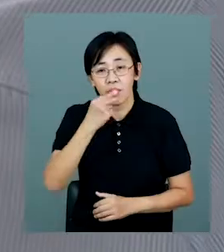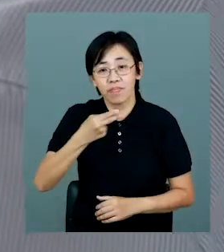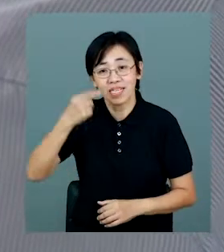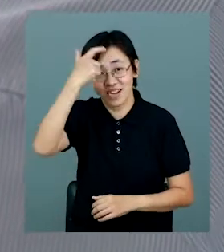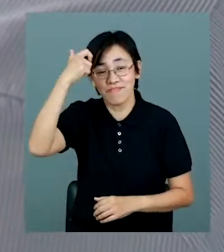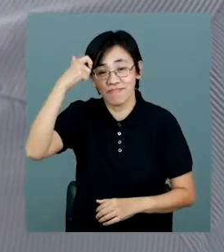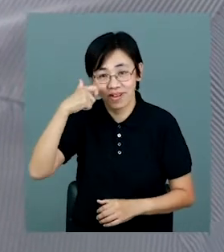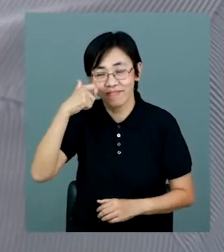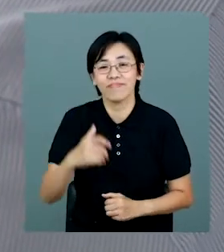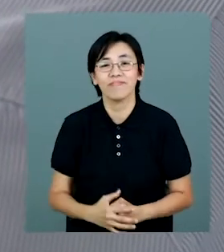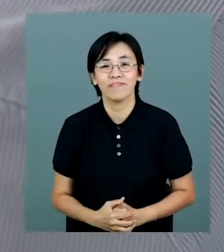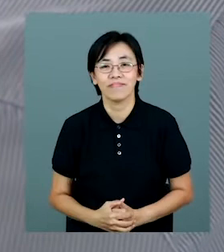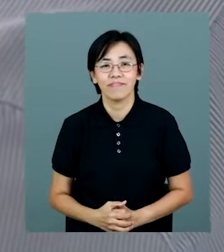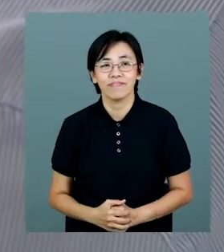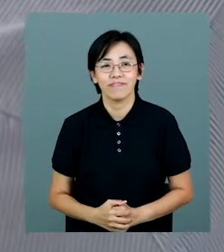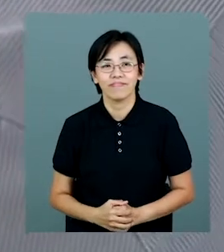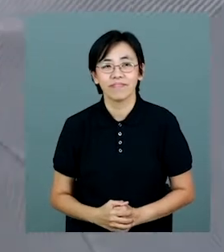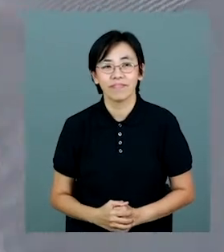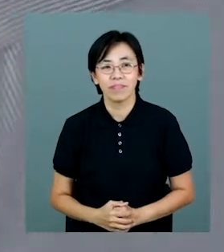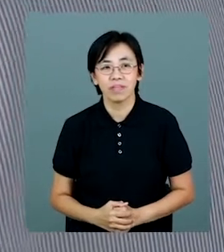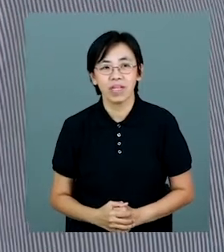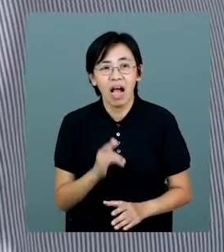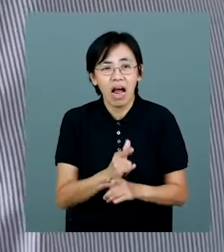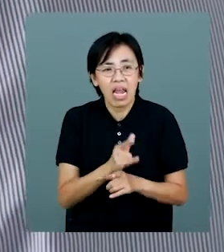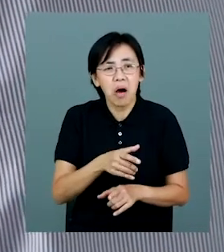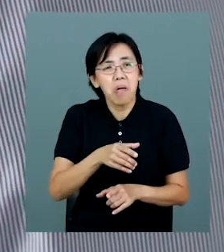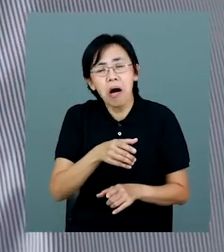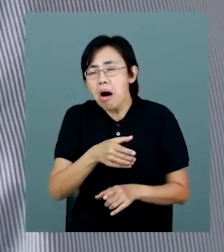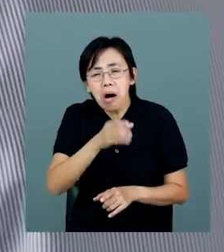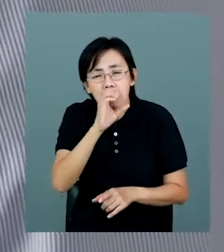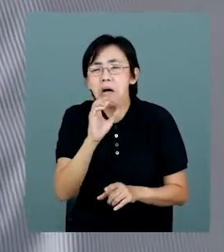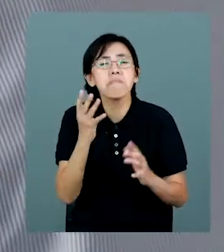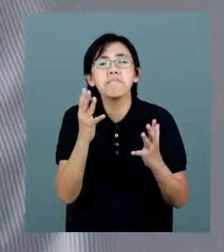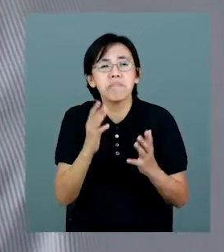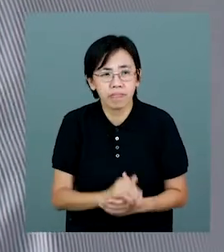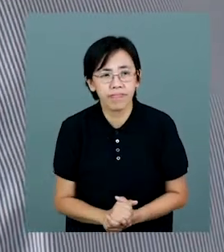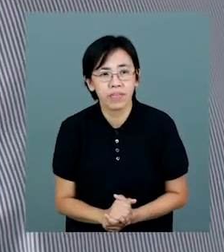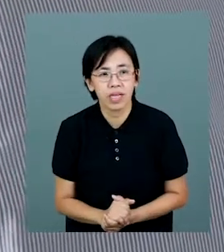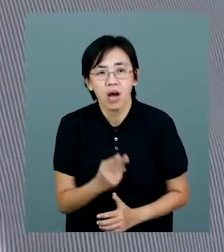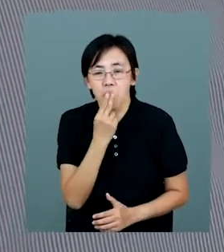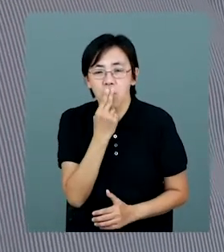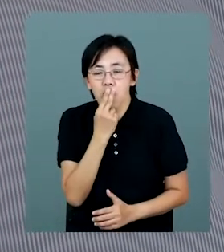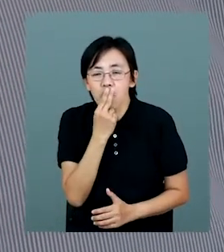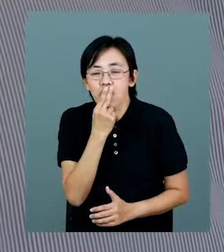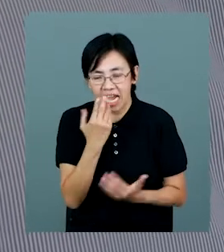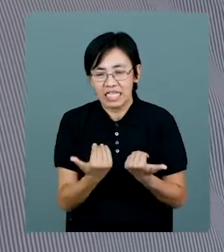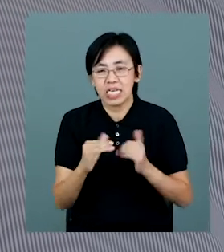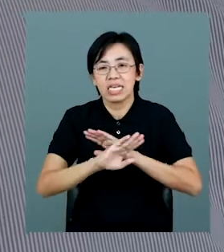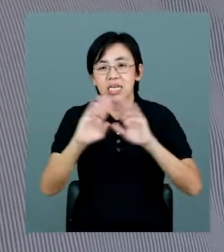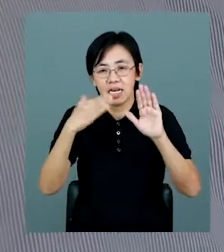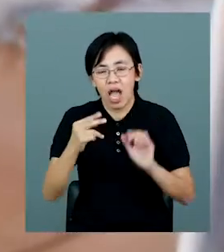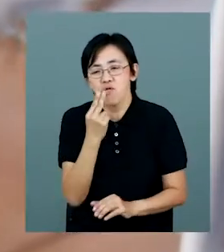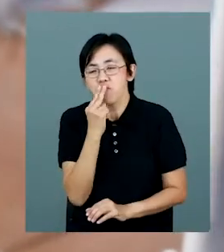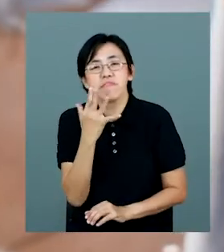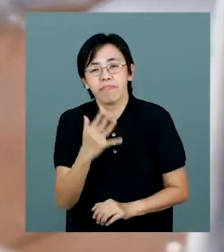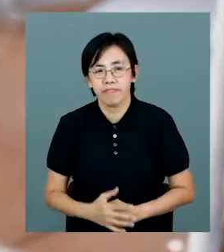แค่ไรเหรอเนาะอายะเหรอคือแค่ไรเหรออายะยังไม่ต้องเล่าอ่ะไม่ได้กินตั้งแต่แรกครับแต่บุหรี่ตอนนี้เลิกแล้ว